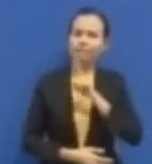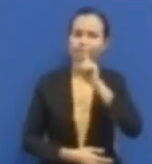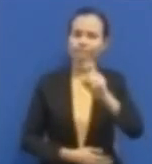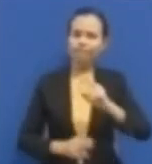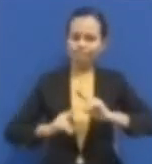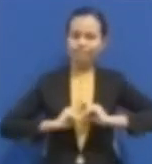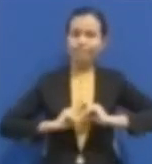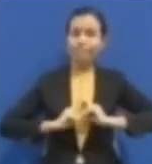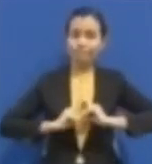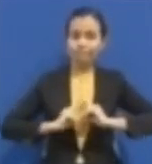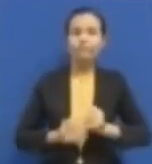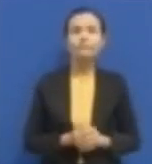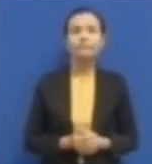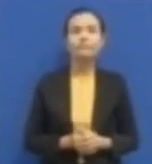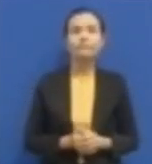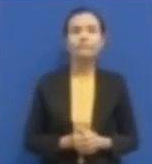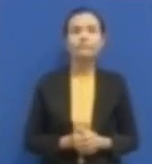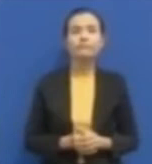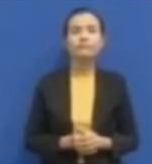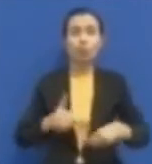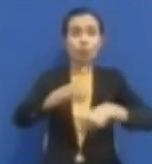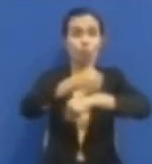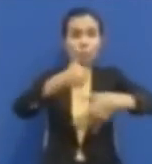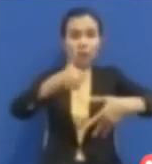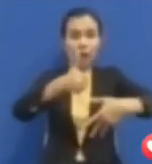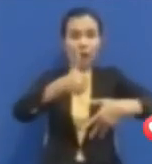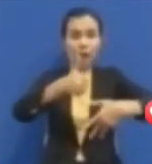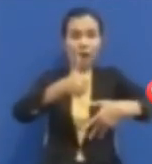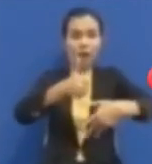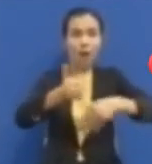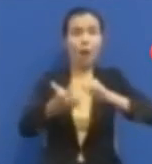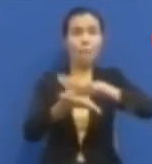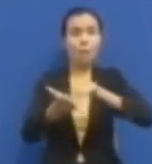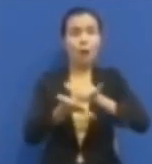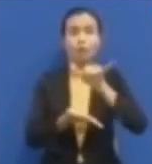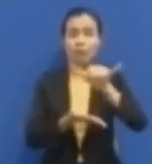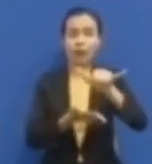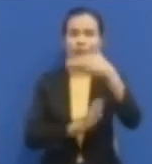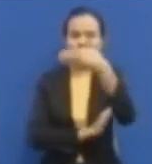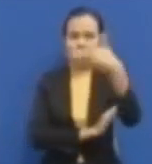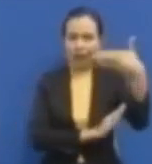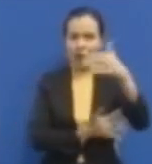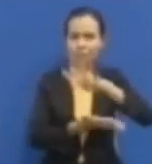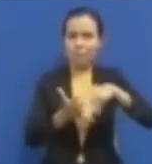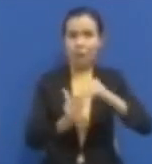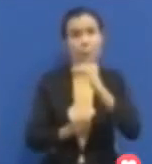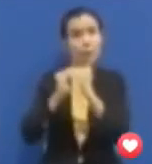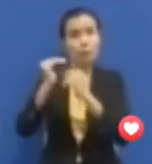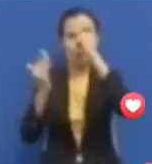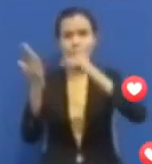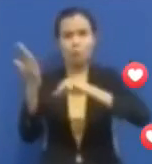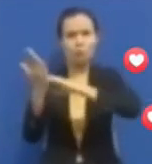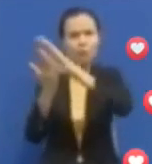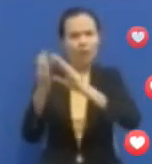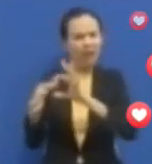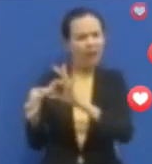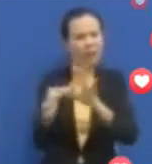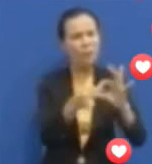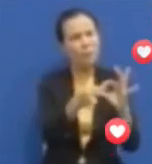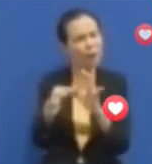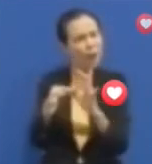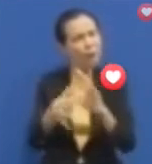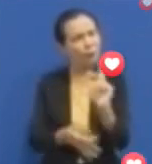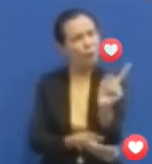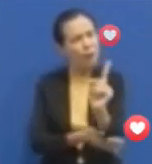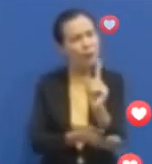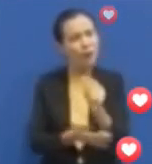งานก็คือว่าโครงสร้างยุทธศาสตร์ชาติกับแผนปฏิรูปประเทศนั้นสัมพันธ์กันอย่างไร